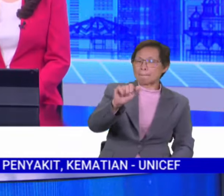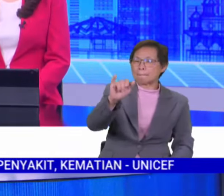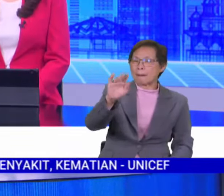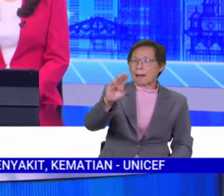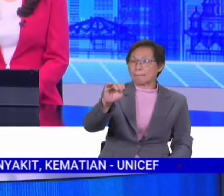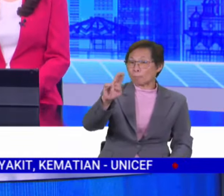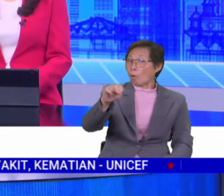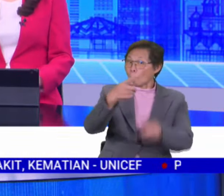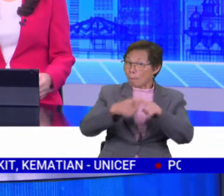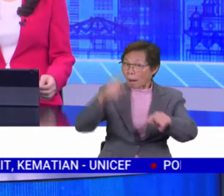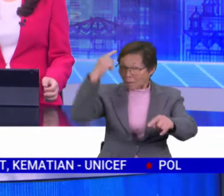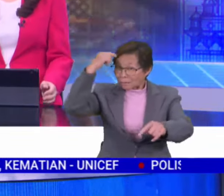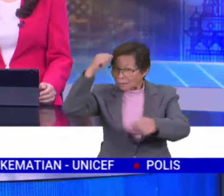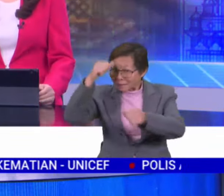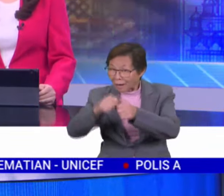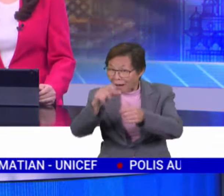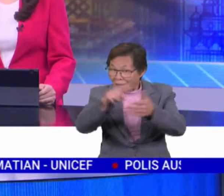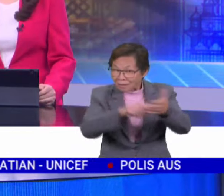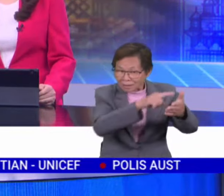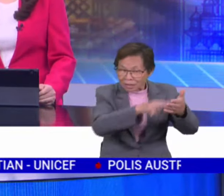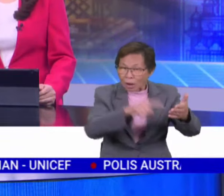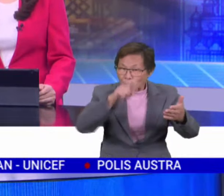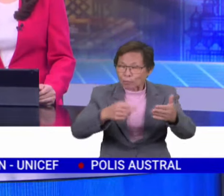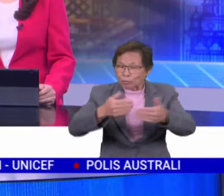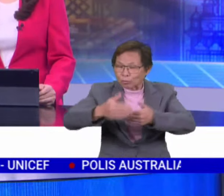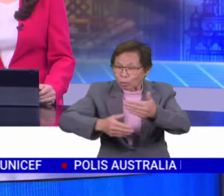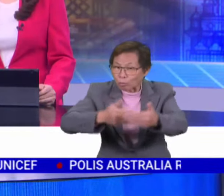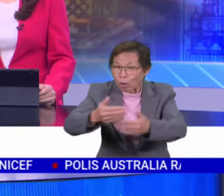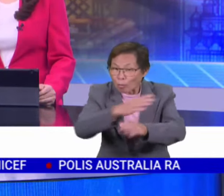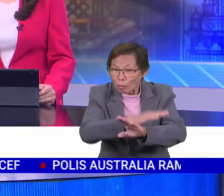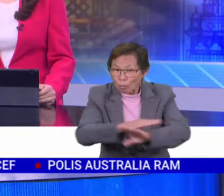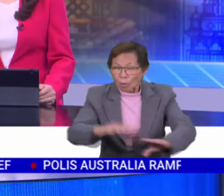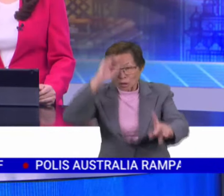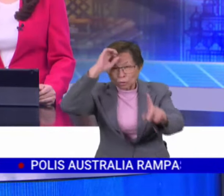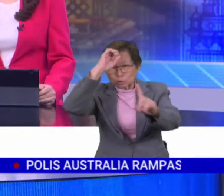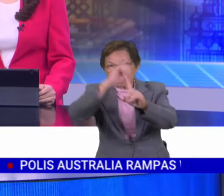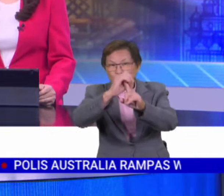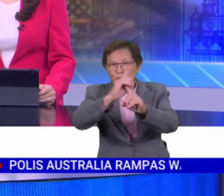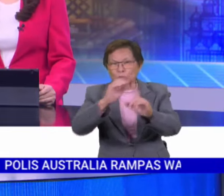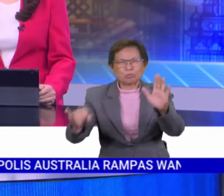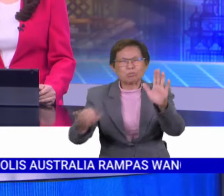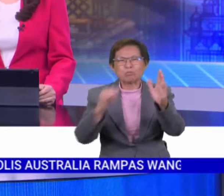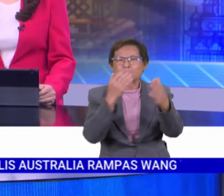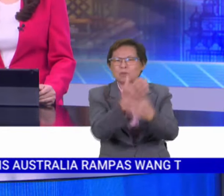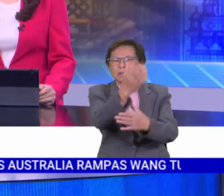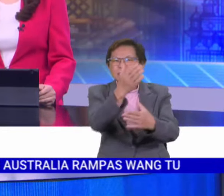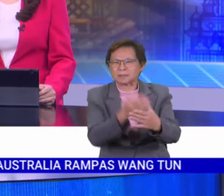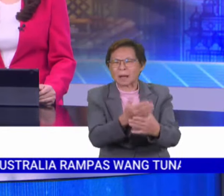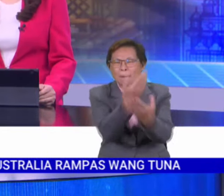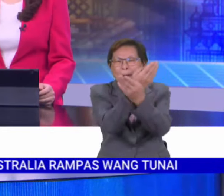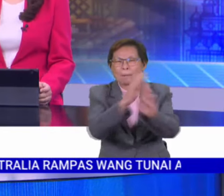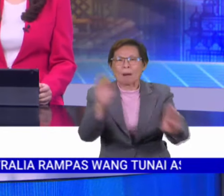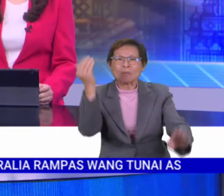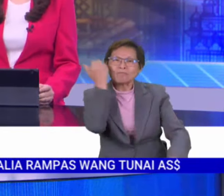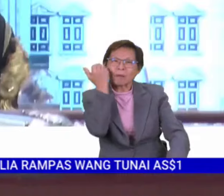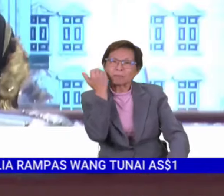perlu diingatkan kritikan tersebut haruslah membina, bukan bertujuan menjejaskan kebebasan Badan Kehakiman itu.